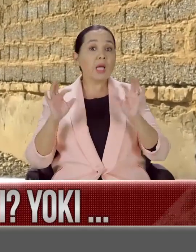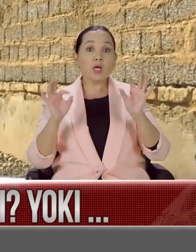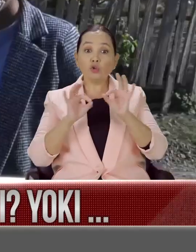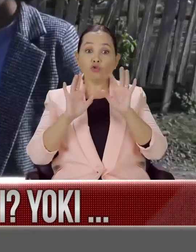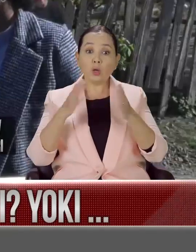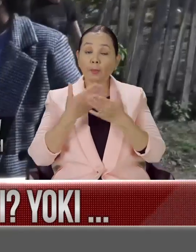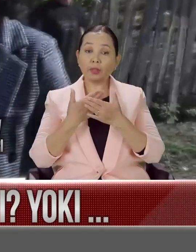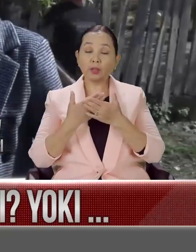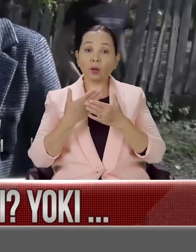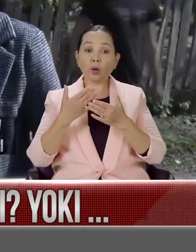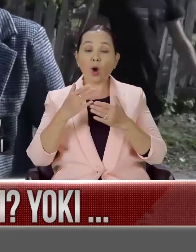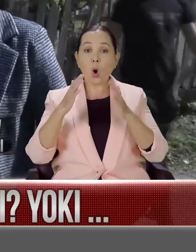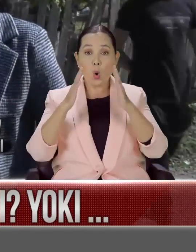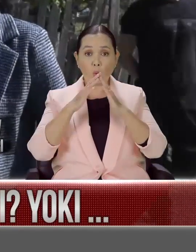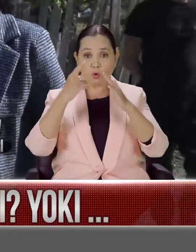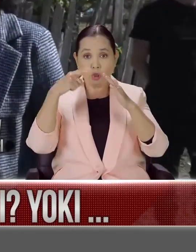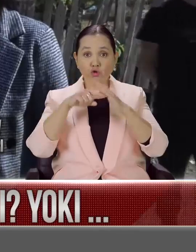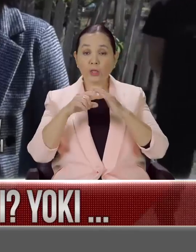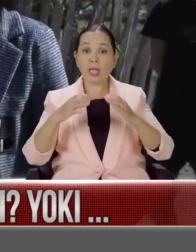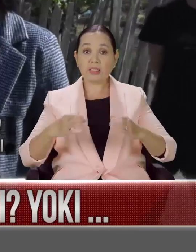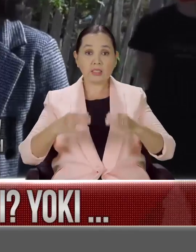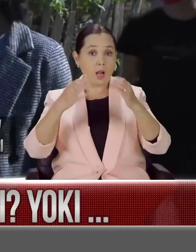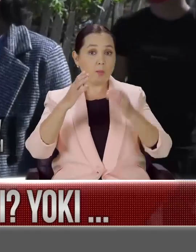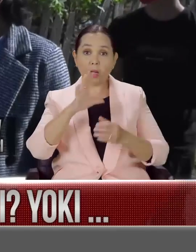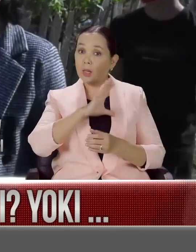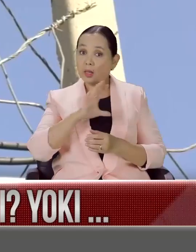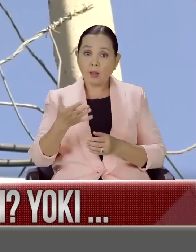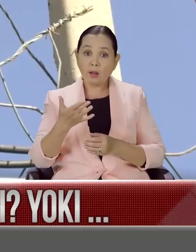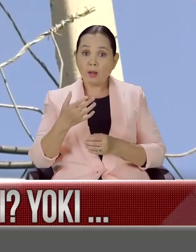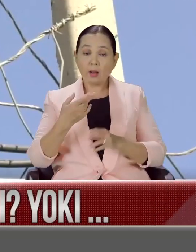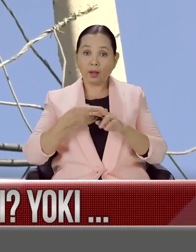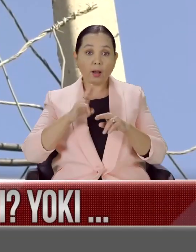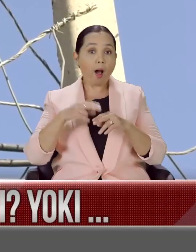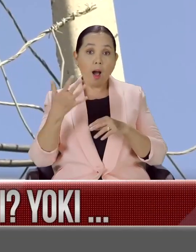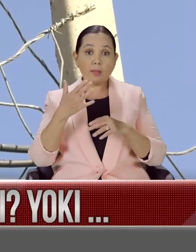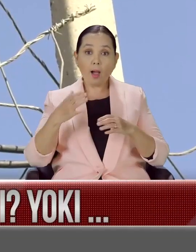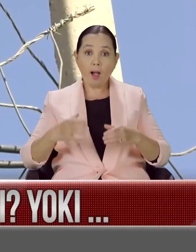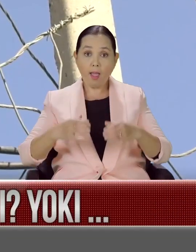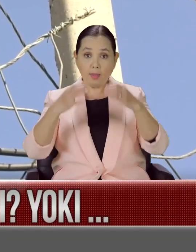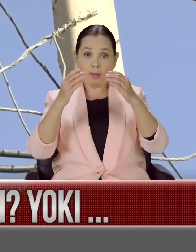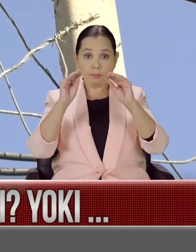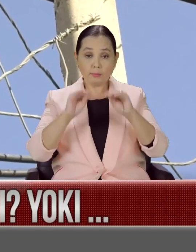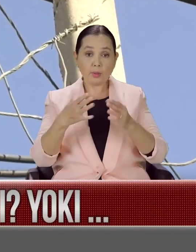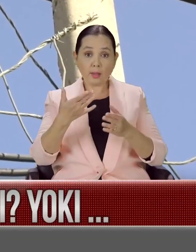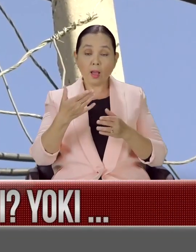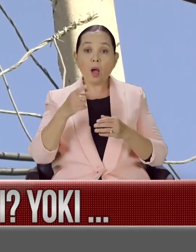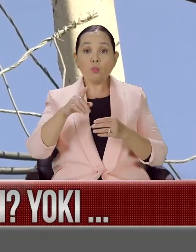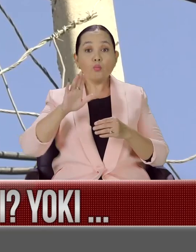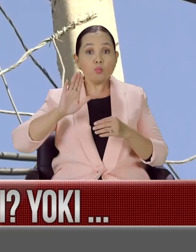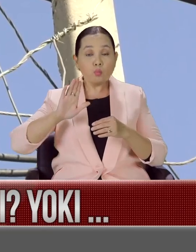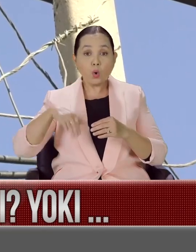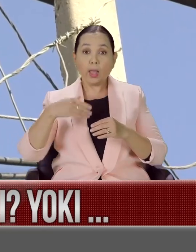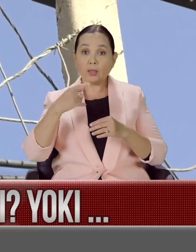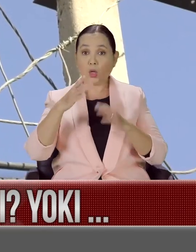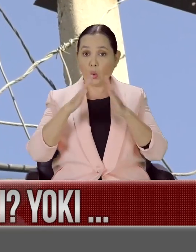qachon, misol uchun, tarmoq uy ichiga stalba ekib bo'lmaydi. Misol uchun, o'sha stalban siz tasavvurni kiranda men qanaqa ekaman? Bu set uji bo'lgandan keyin bu